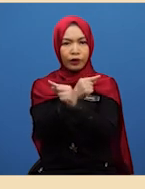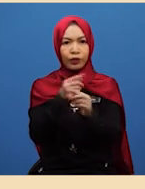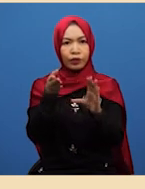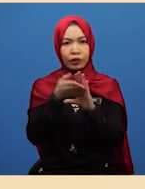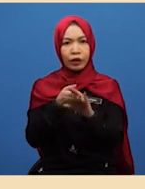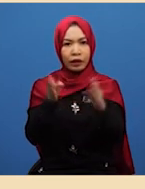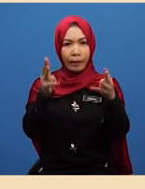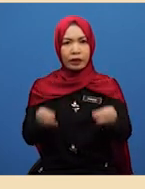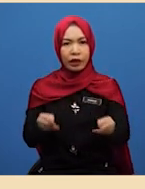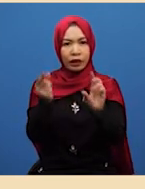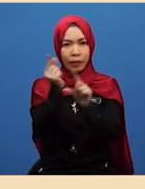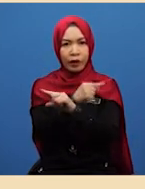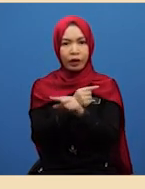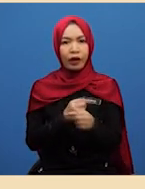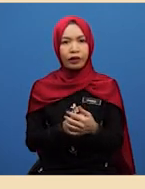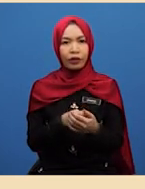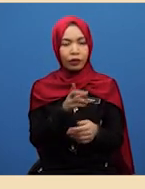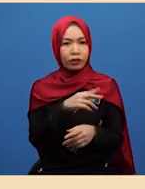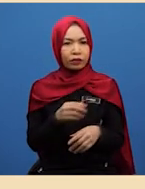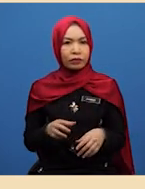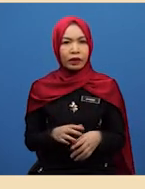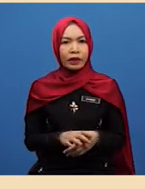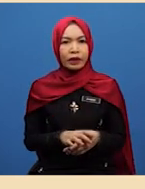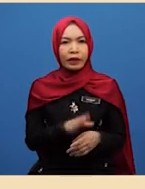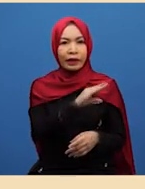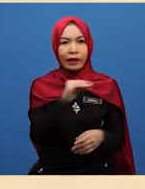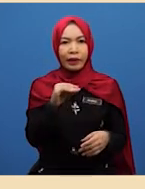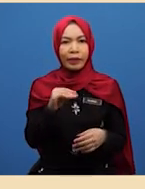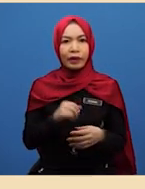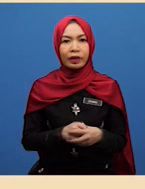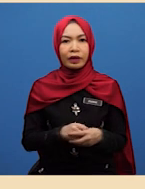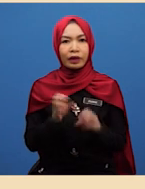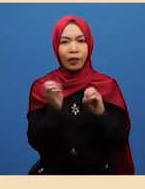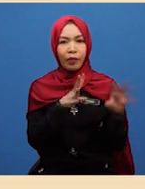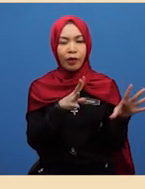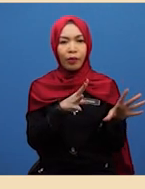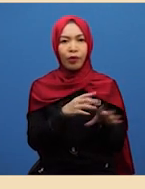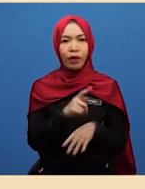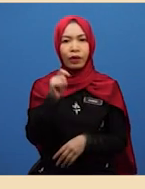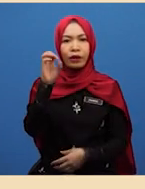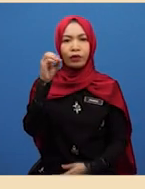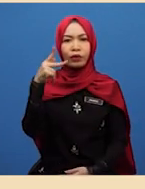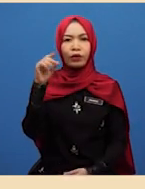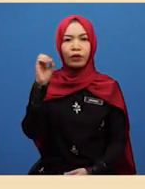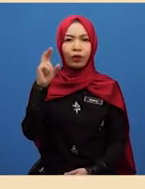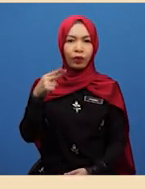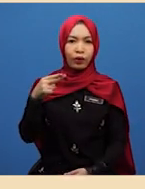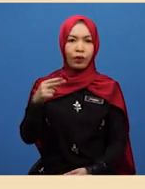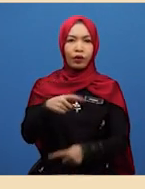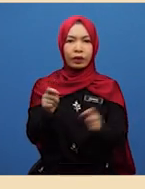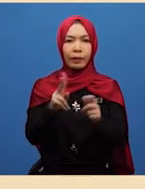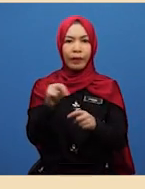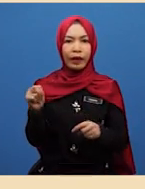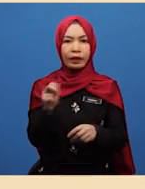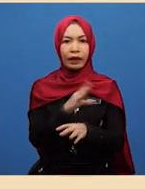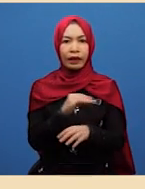tempatan. Enam, memperkukuhkan pertahanan Sarawak. Dan yang ketujuh adalah melalui